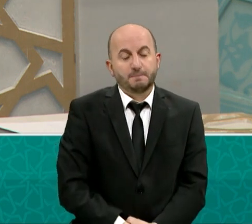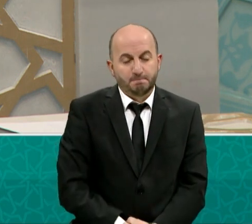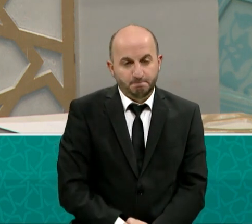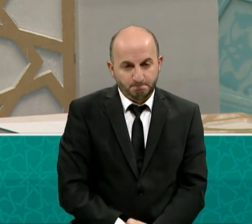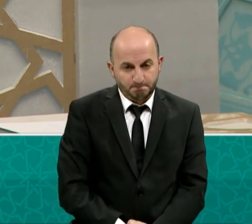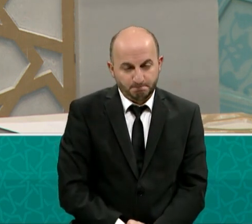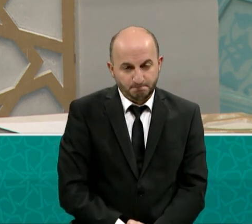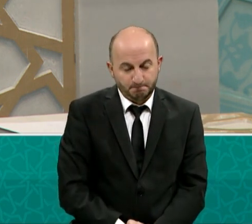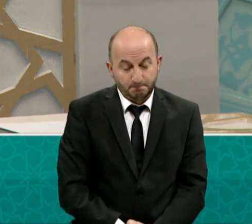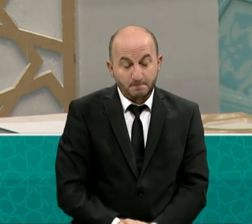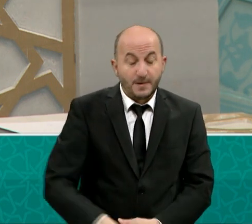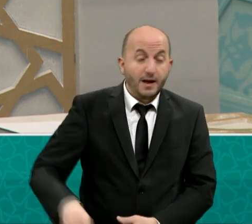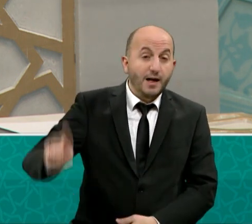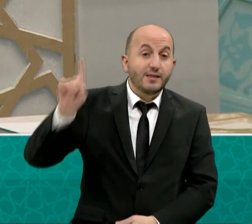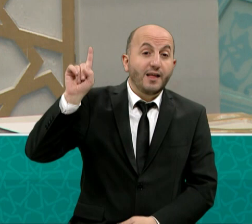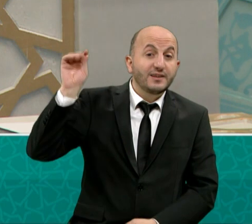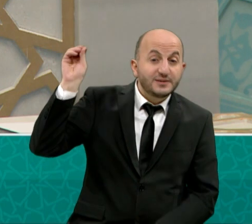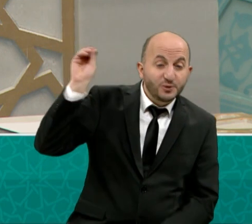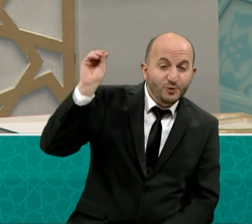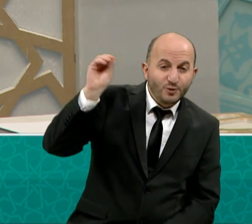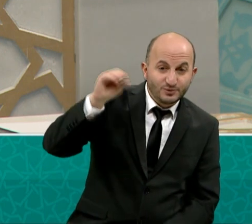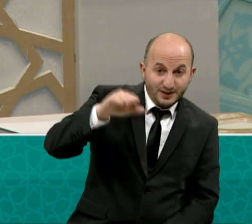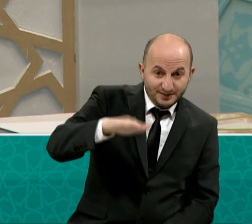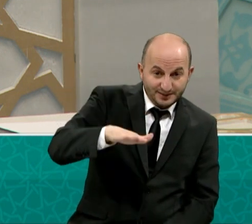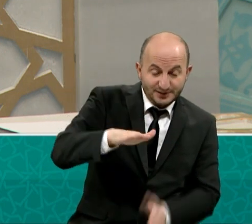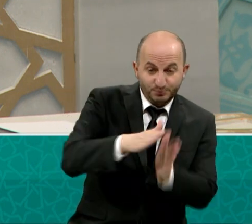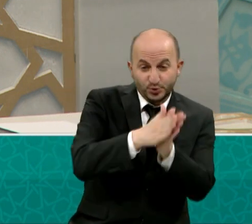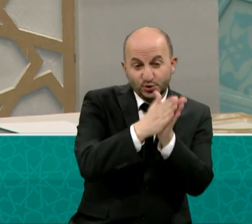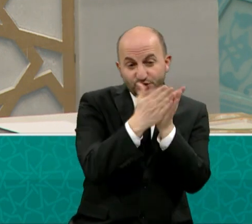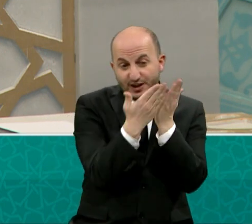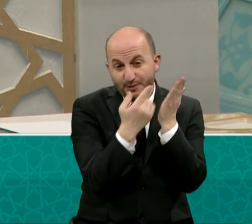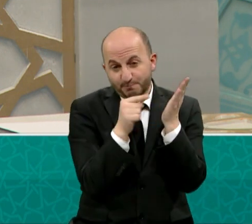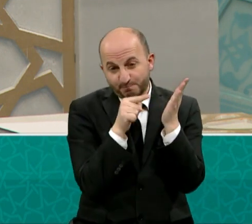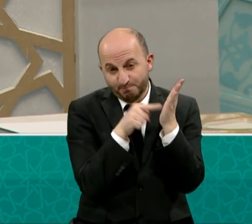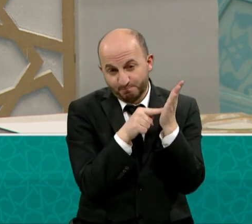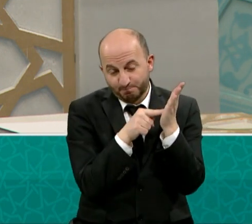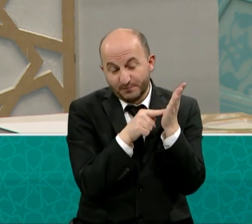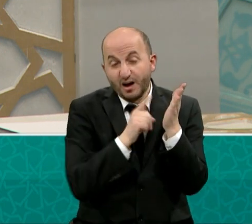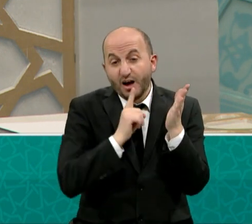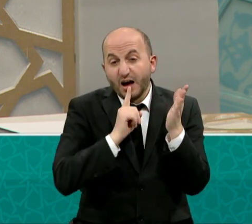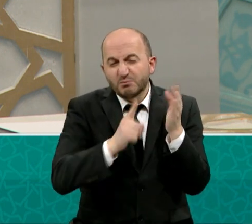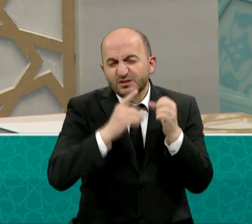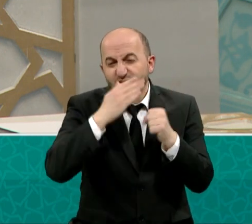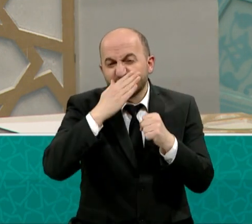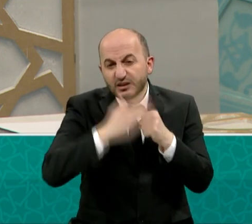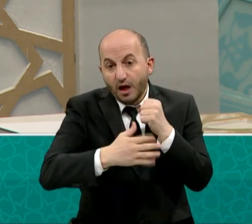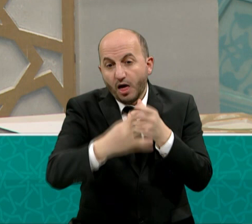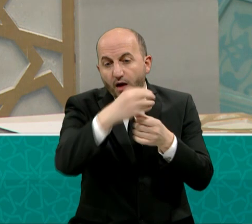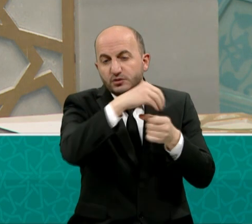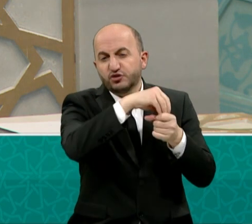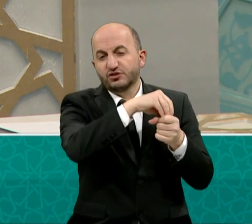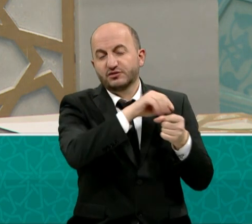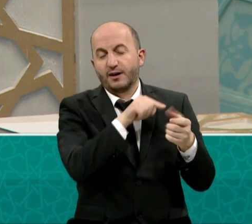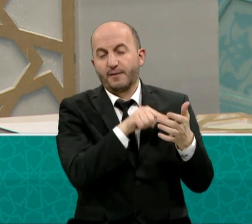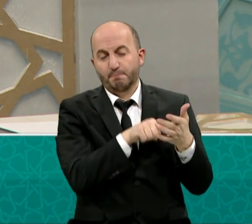kardeşlerim, Rabbimin gönderdiği bu kitaba emir ve yasaklarını ihtiva eden